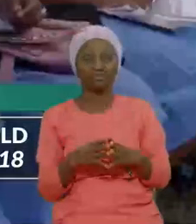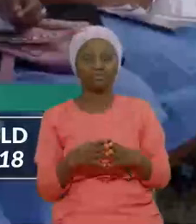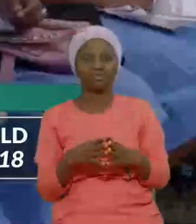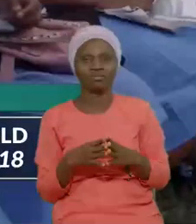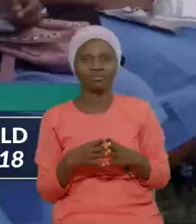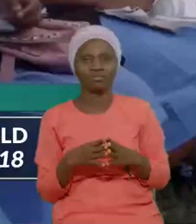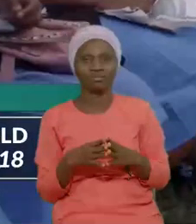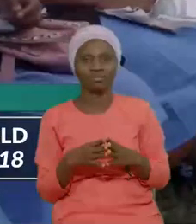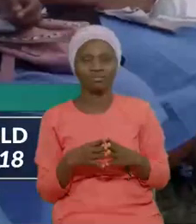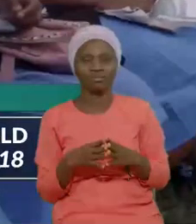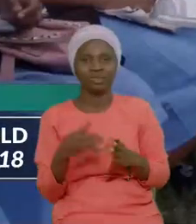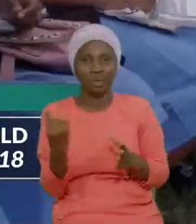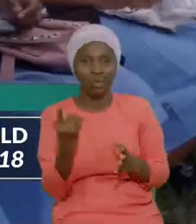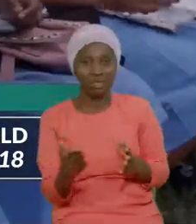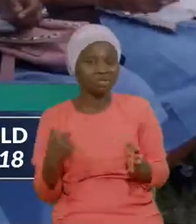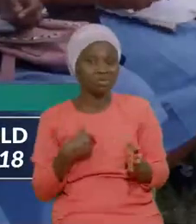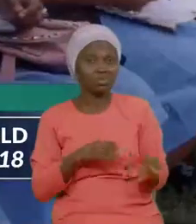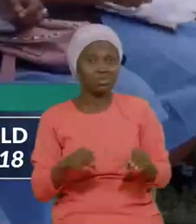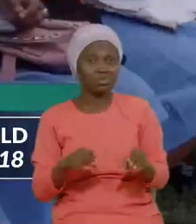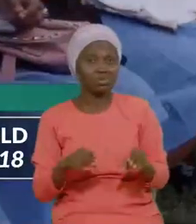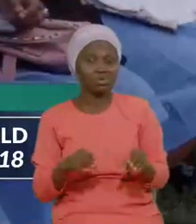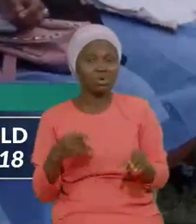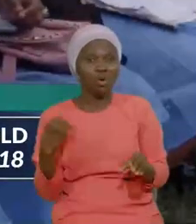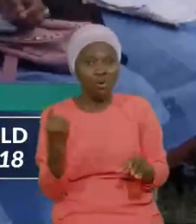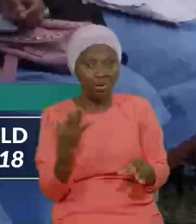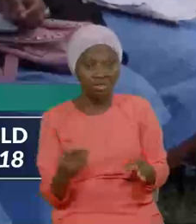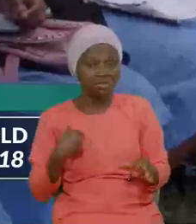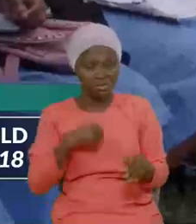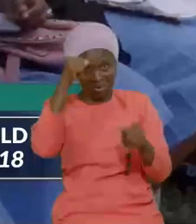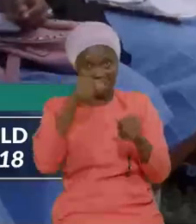Et même le plaisir pour la chair peut vouloir dire la gloutonnerie.